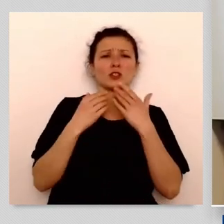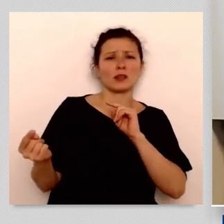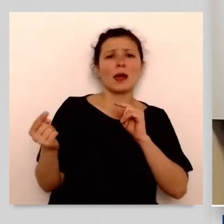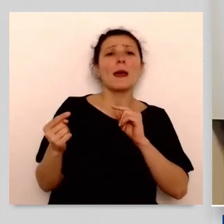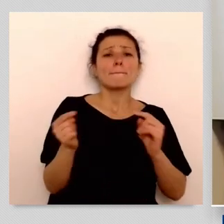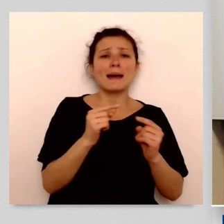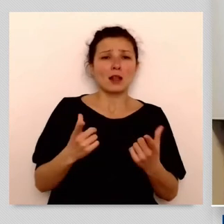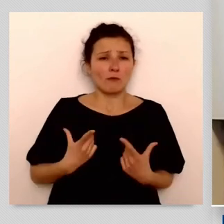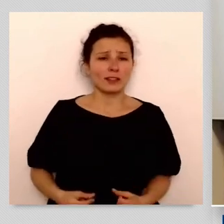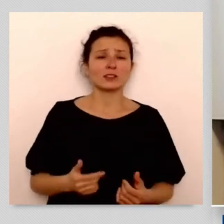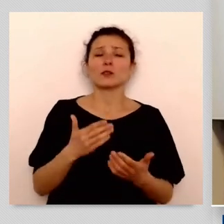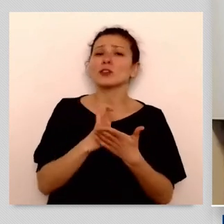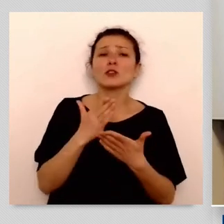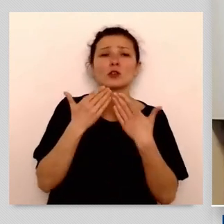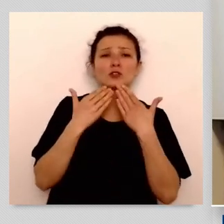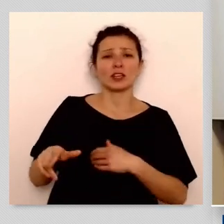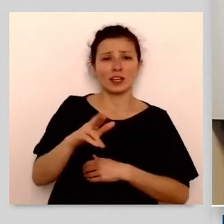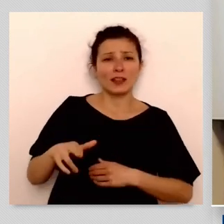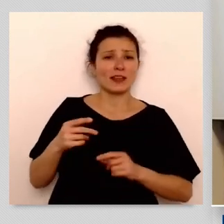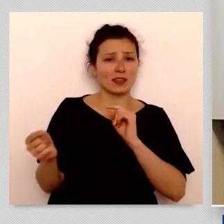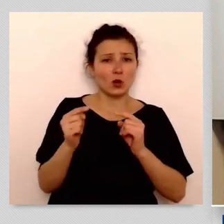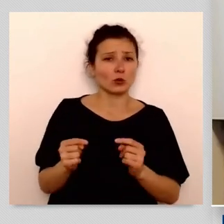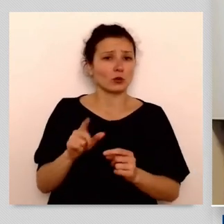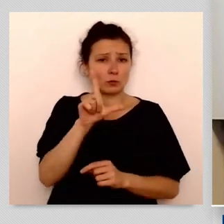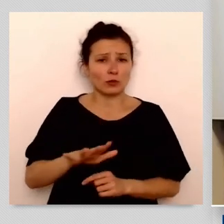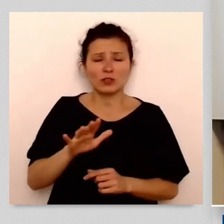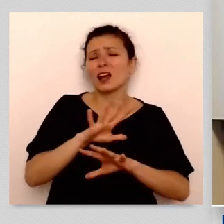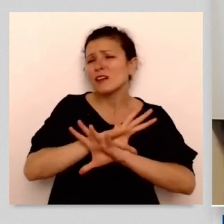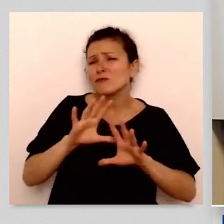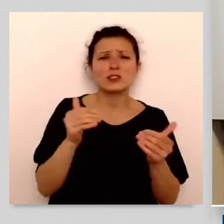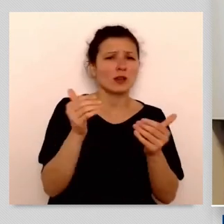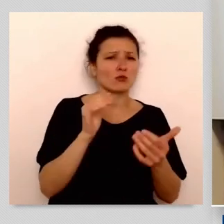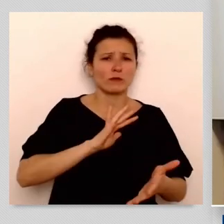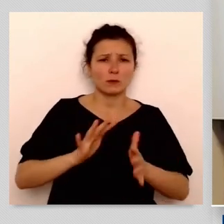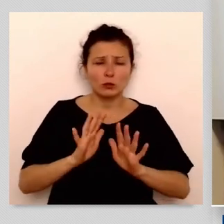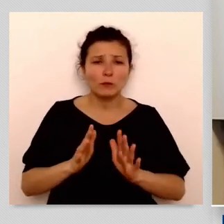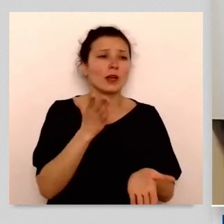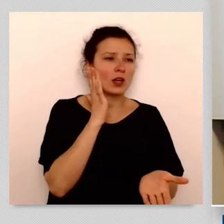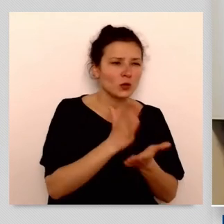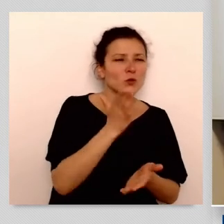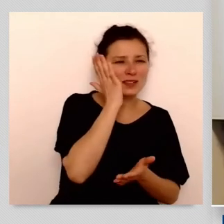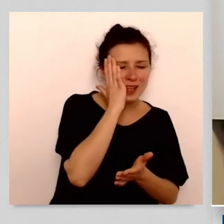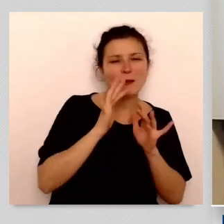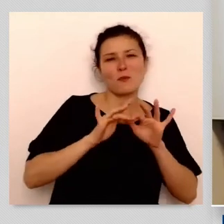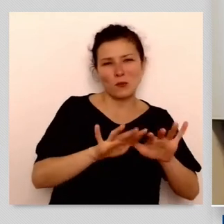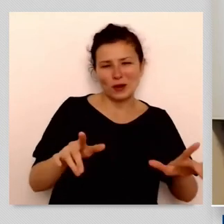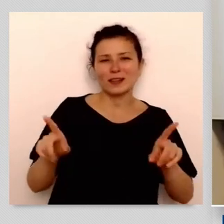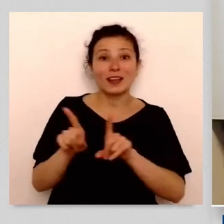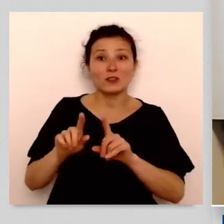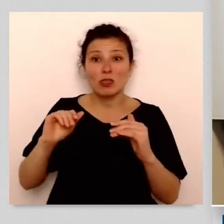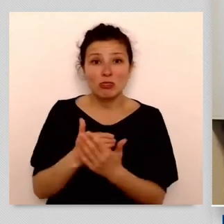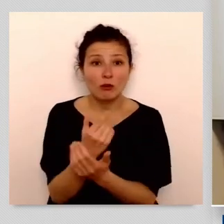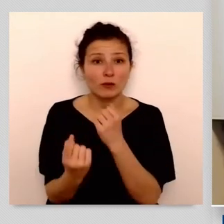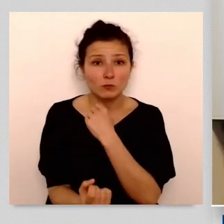Społecznego, ale przez wszystkie możliwe i te już ustabilizowane i cieszące się popularnością i te wchodzące i